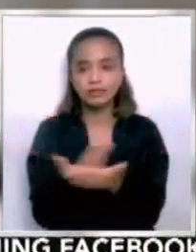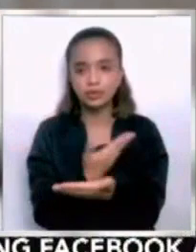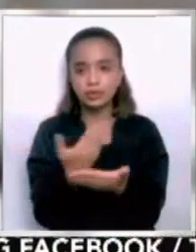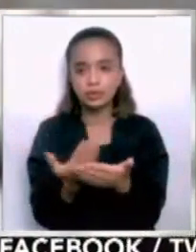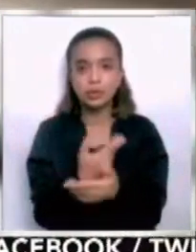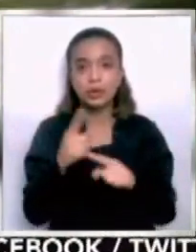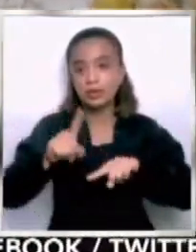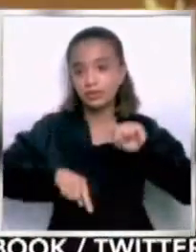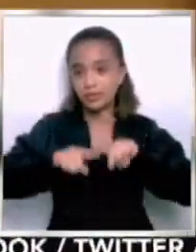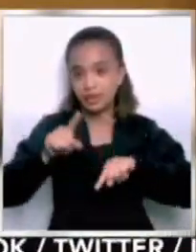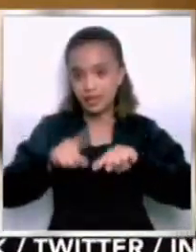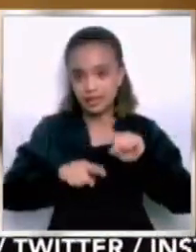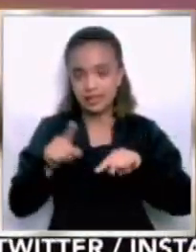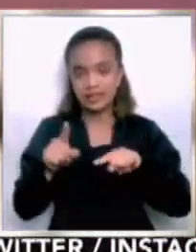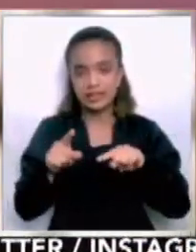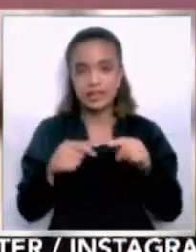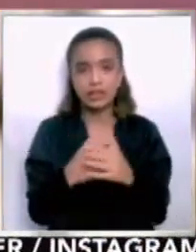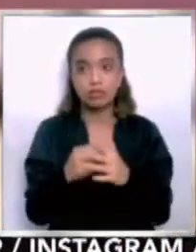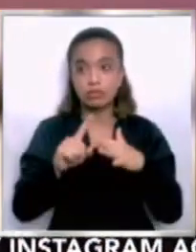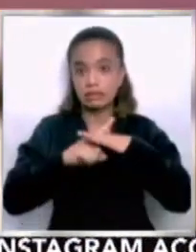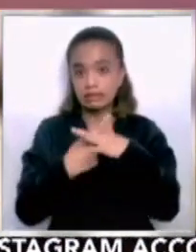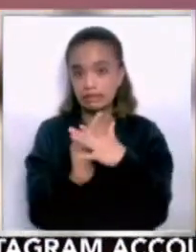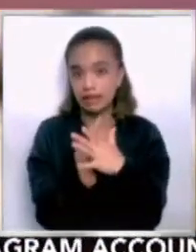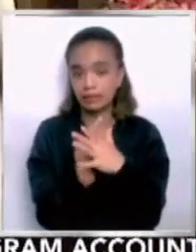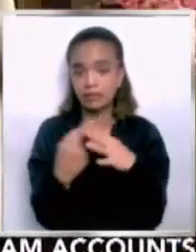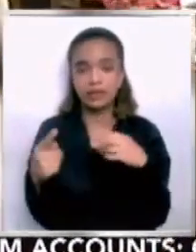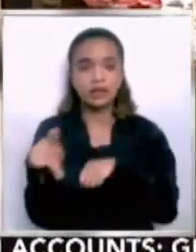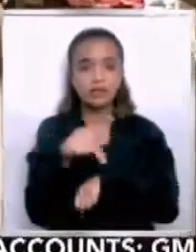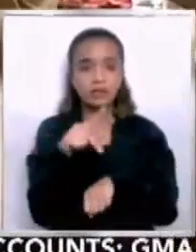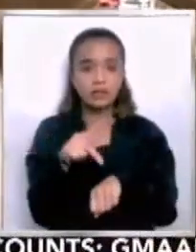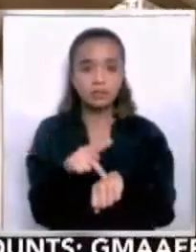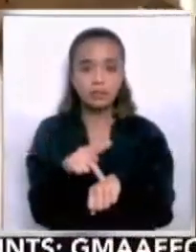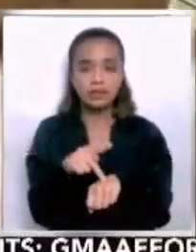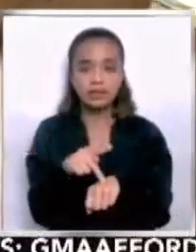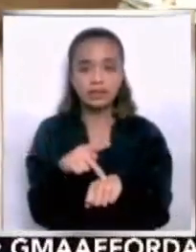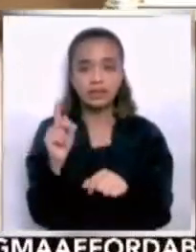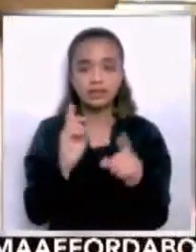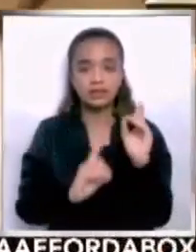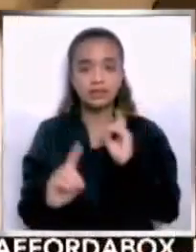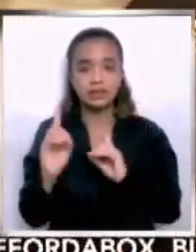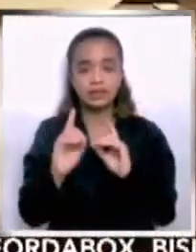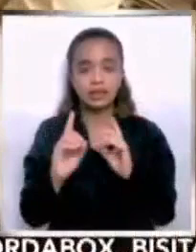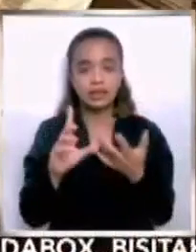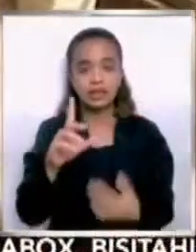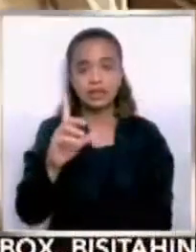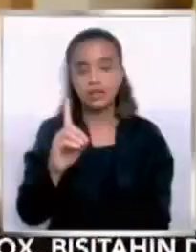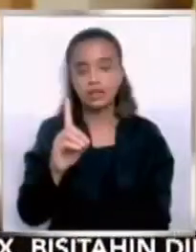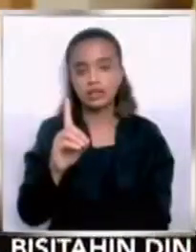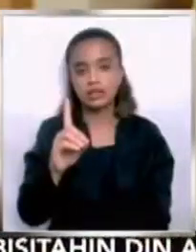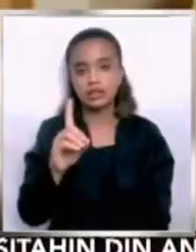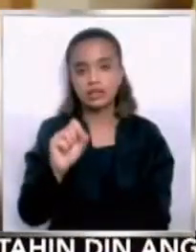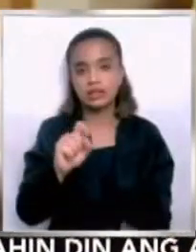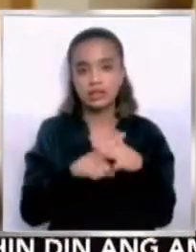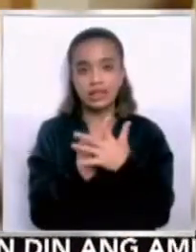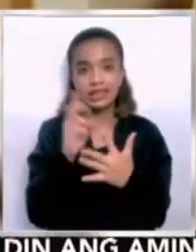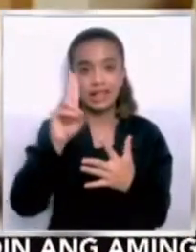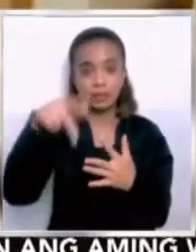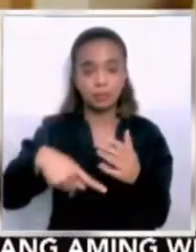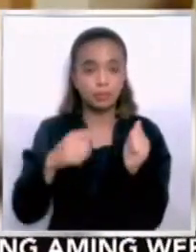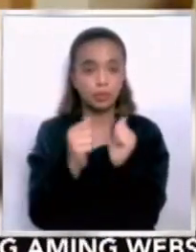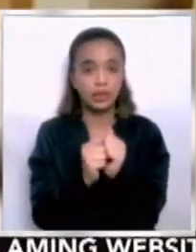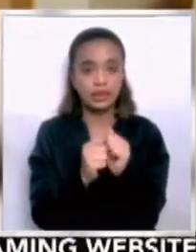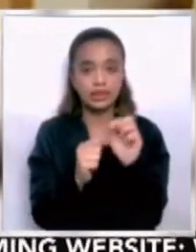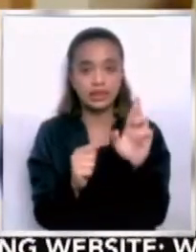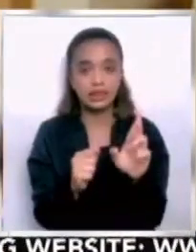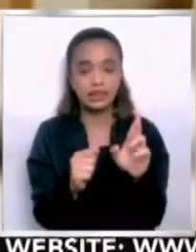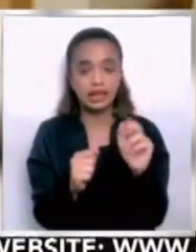na nag-gain ng simulan ang Philippine version ng startup, starring Alden Richards at Bea Alonso. Okay naman, ang saya, kasi kahit first